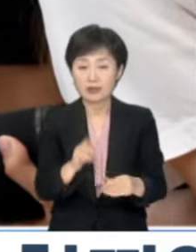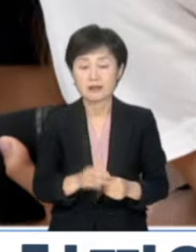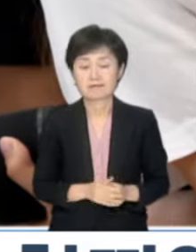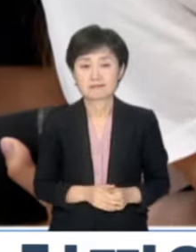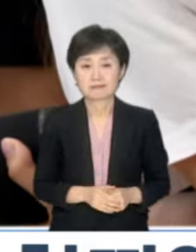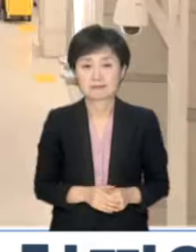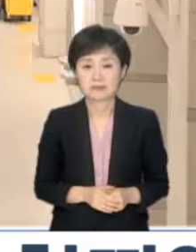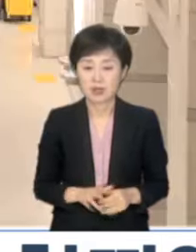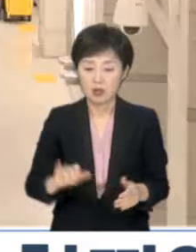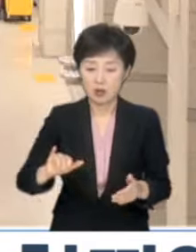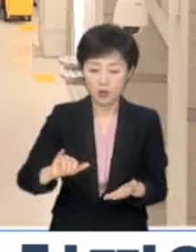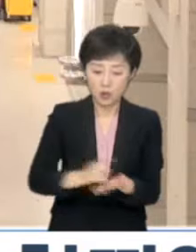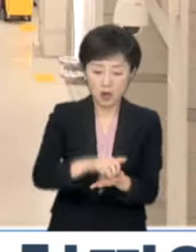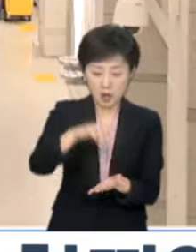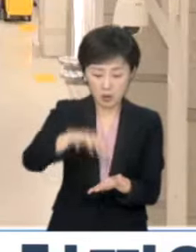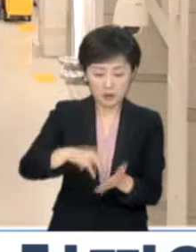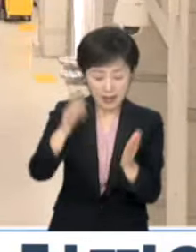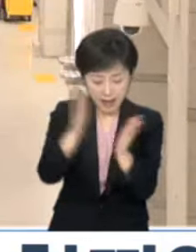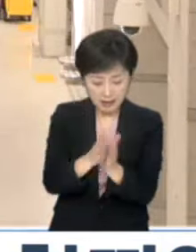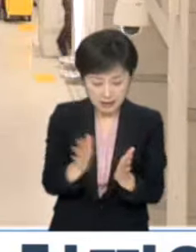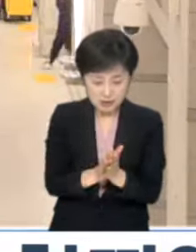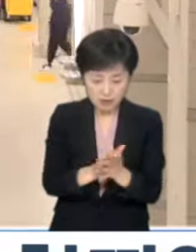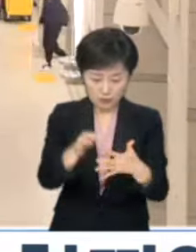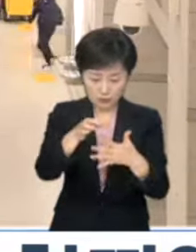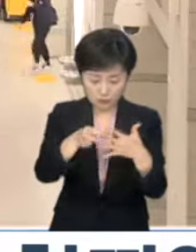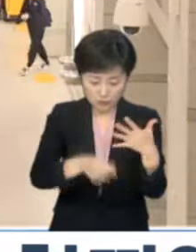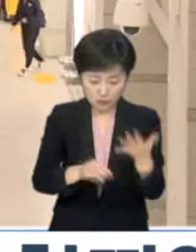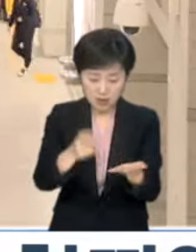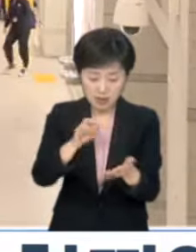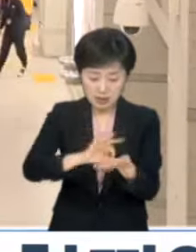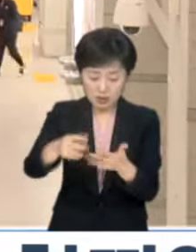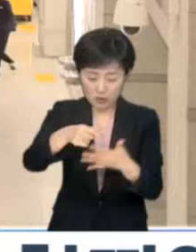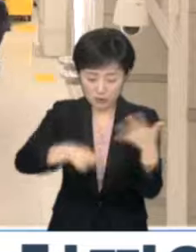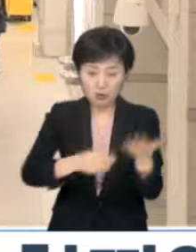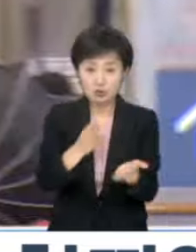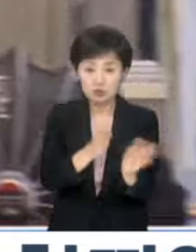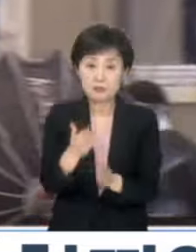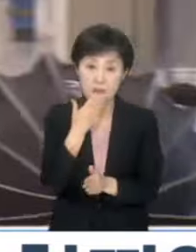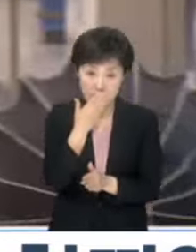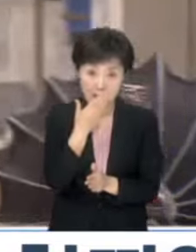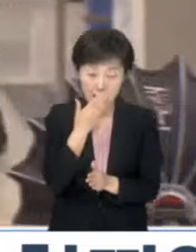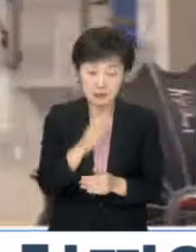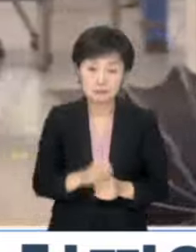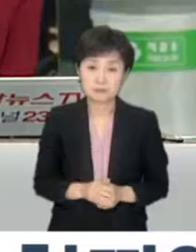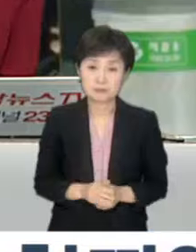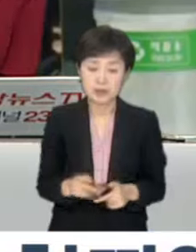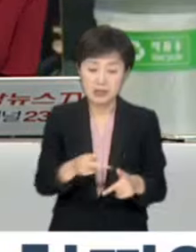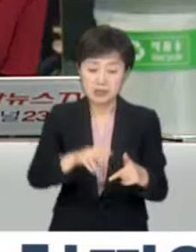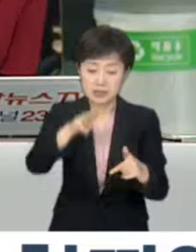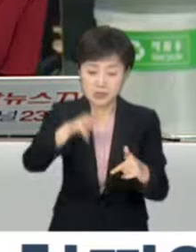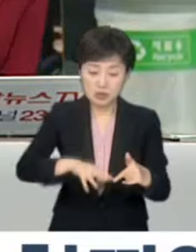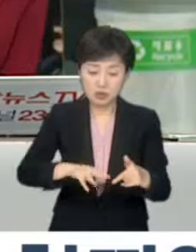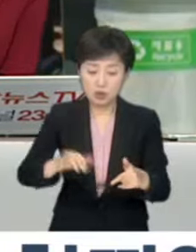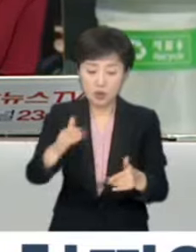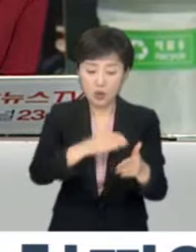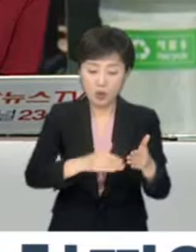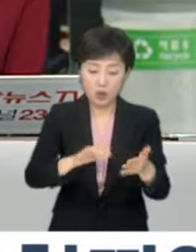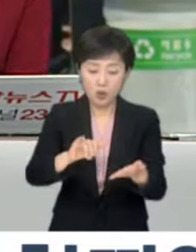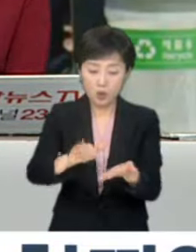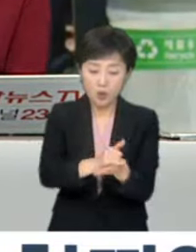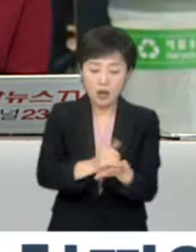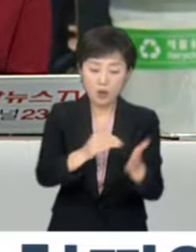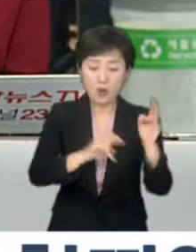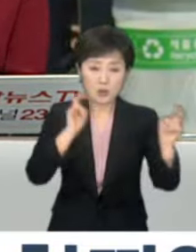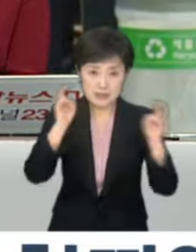가능하겠죠. 공항 이용 등에 관한 규정을 통해서 법안 마련되어야 되는 부분이군요. 예, 예. 알겠습니다. 일단은 인천국제공항공사 측에서 의견